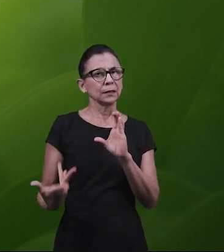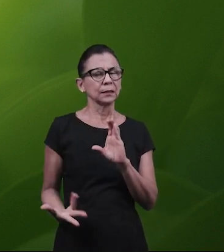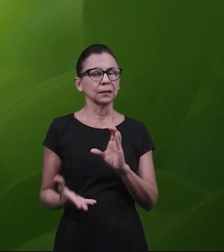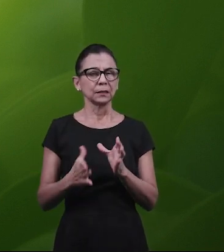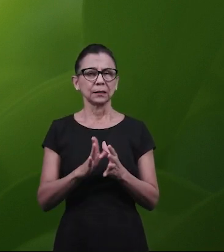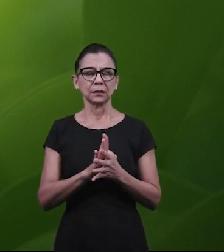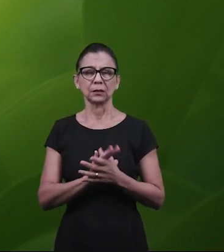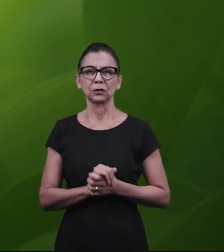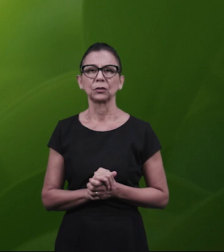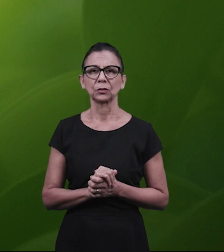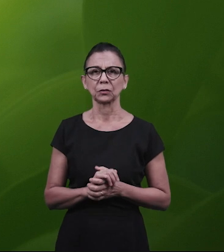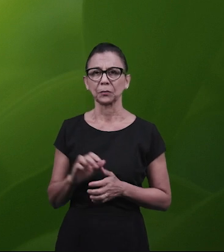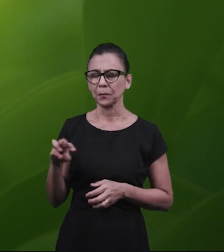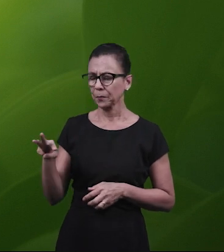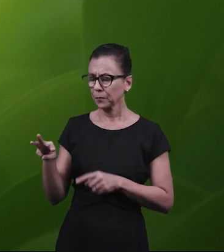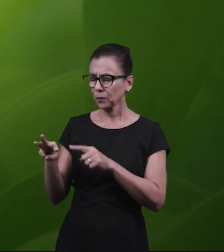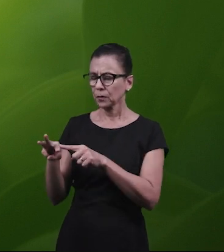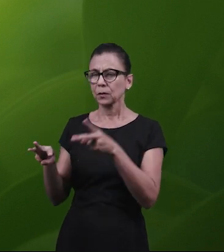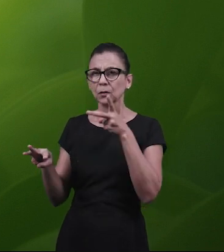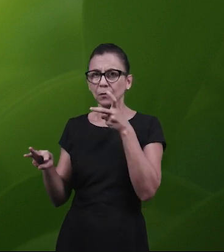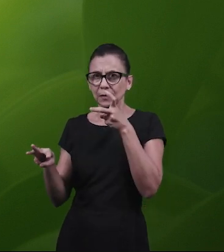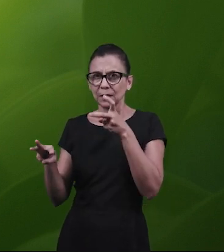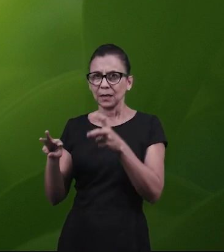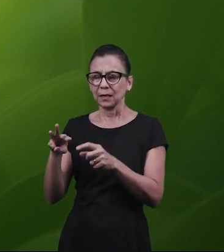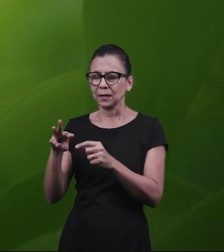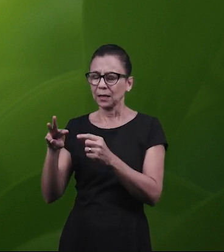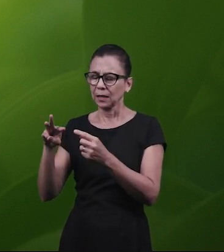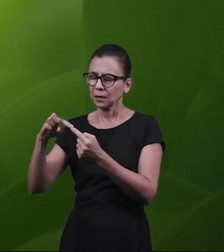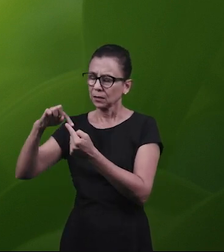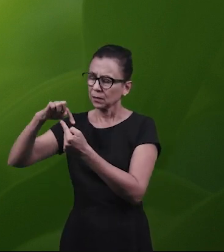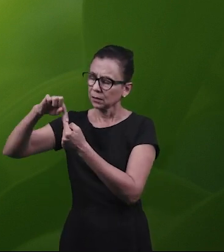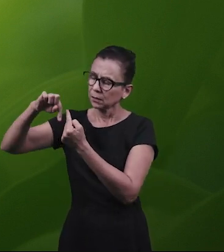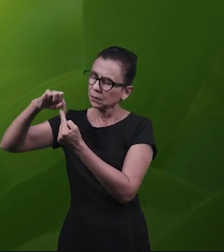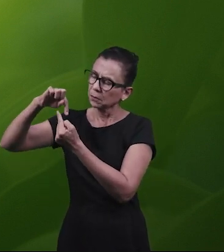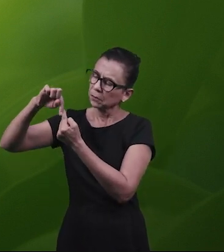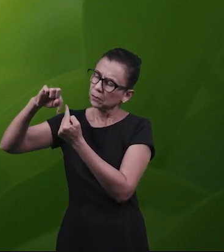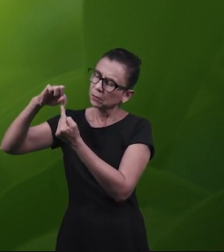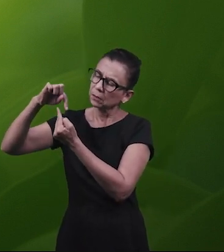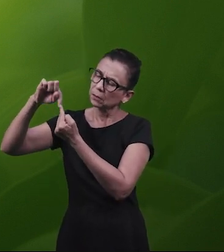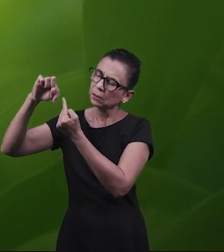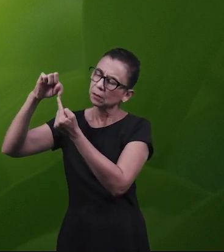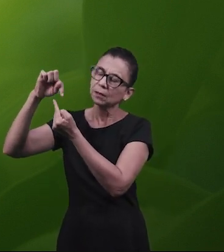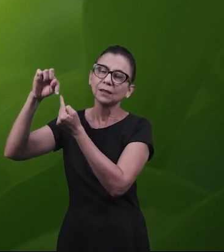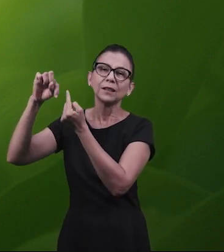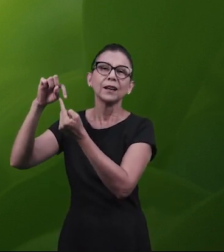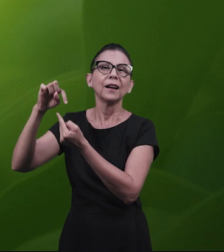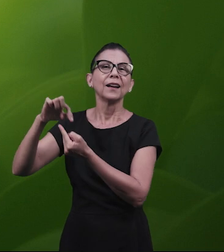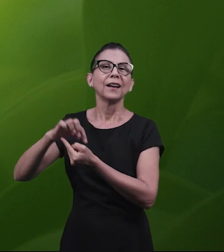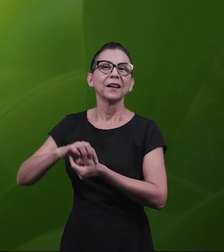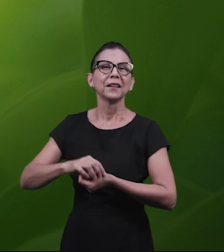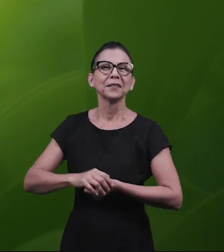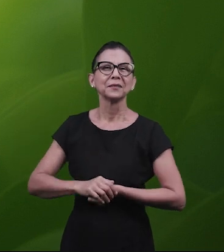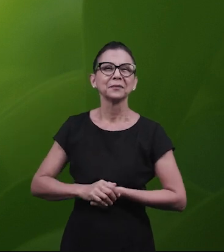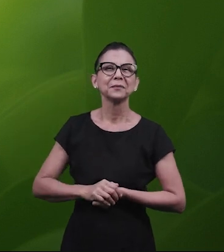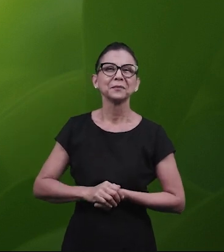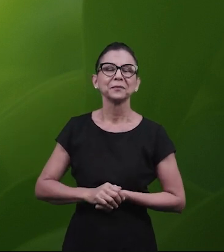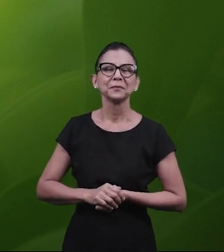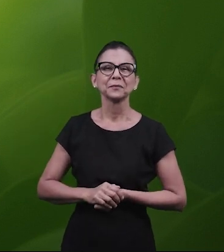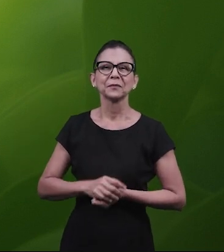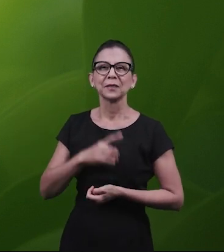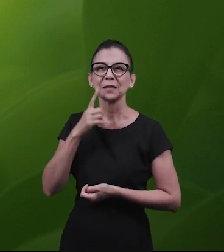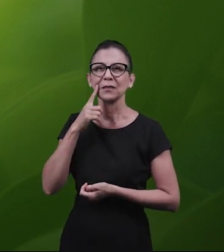du fruit. Le blé, vous allez voir que elle se plie vers le bas. Quand on regarde un champ de